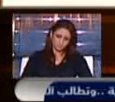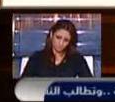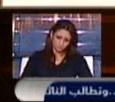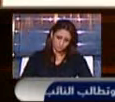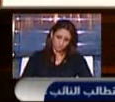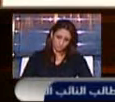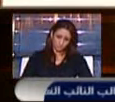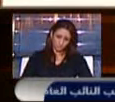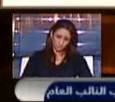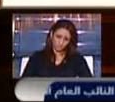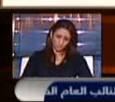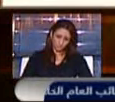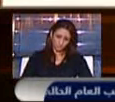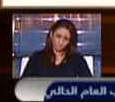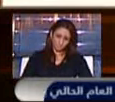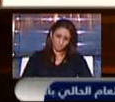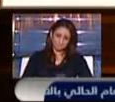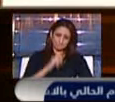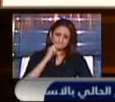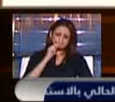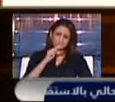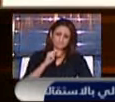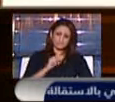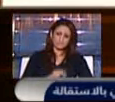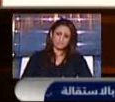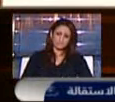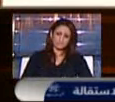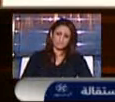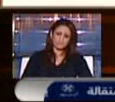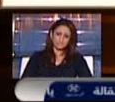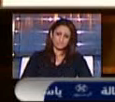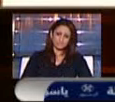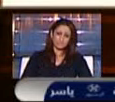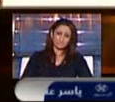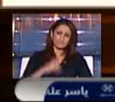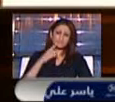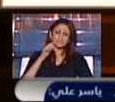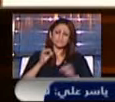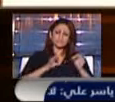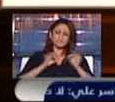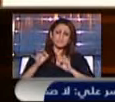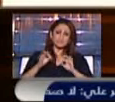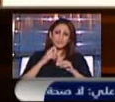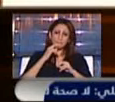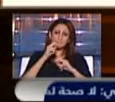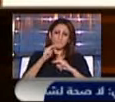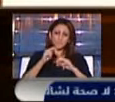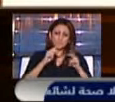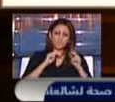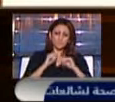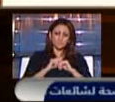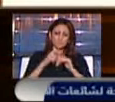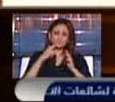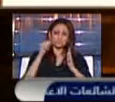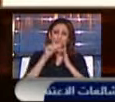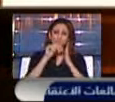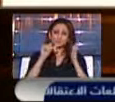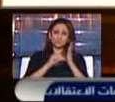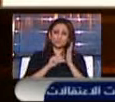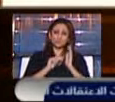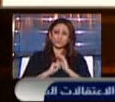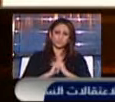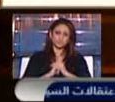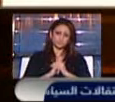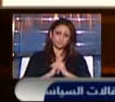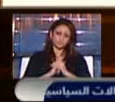يعني الكلام الذي يعني قاله المهندس سعد الحسيني دلوقتي بيفتح باب الحوار حوالين الشرعيه الثوريه